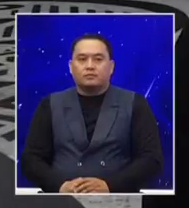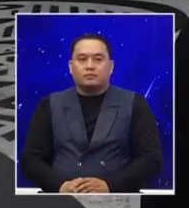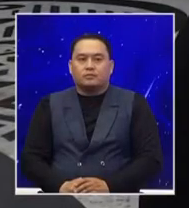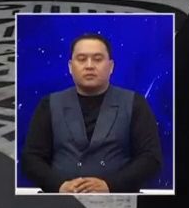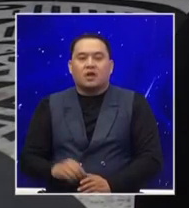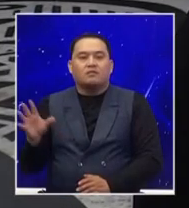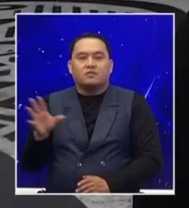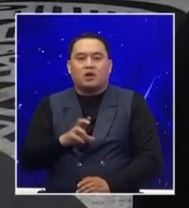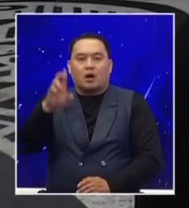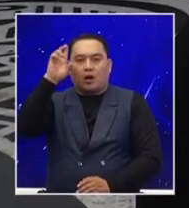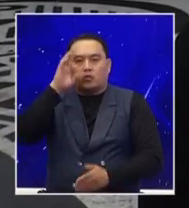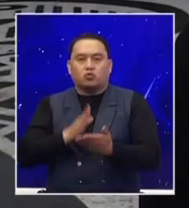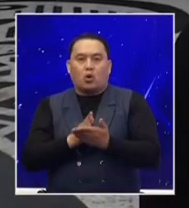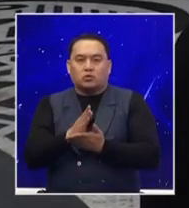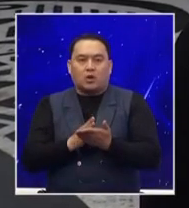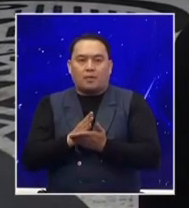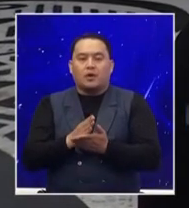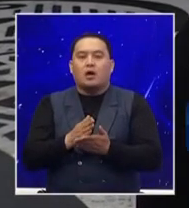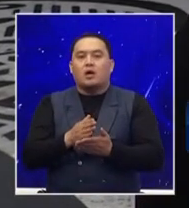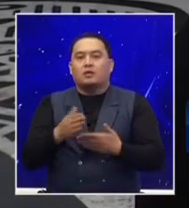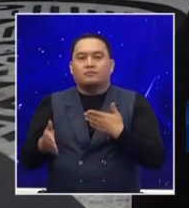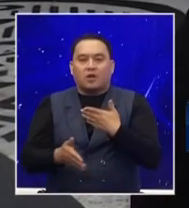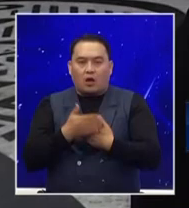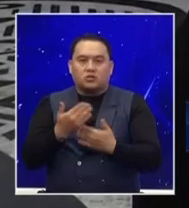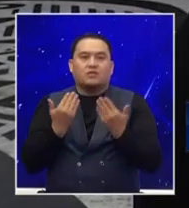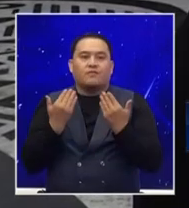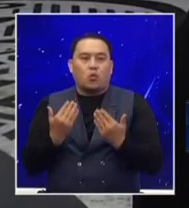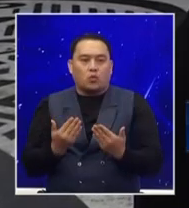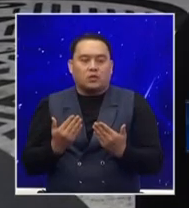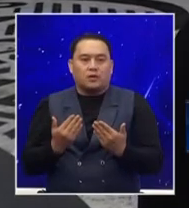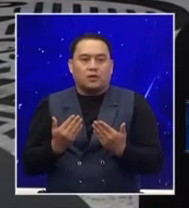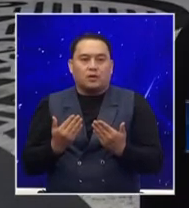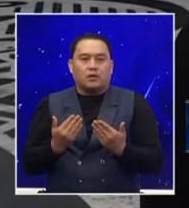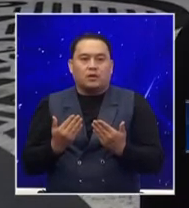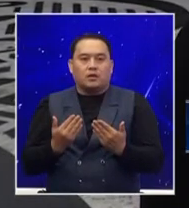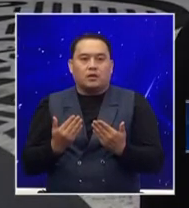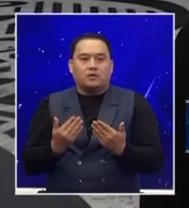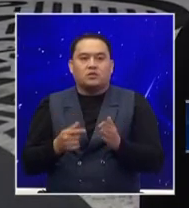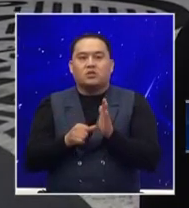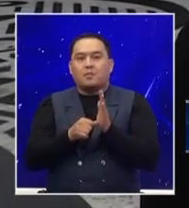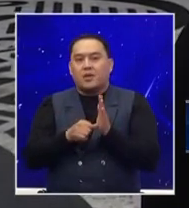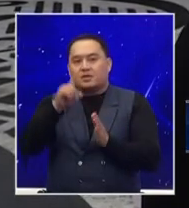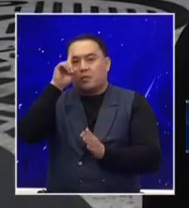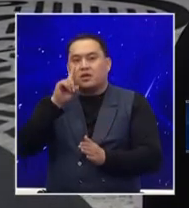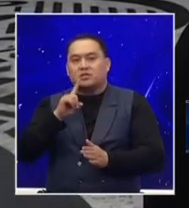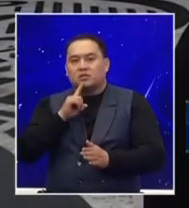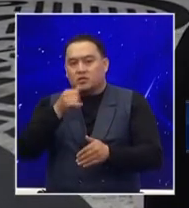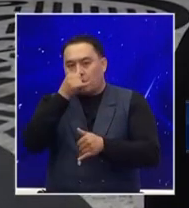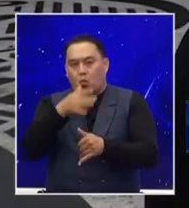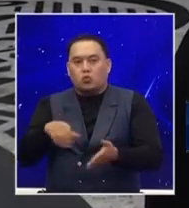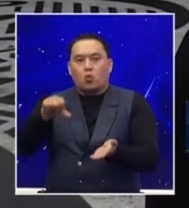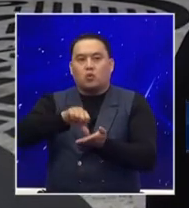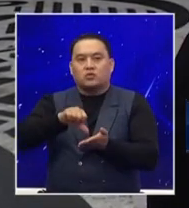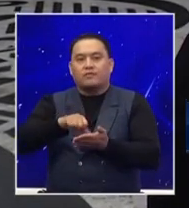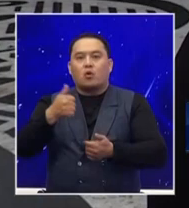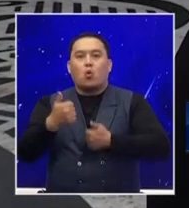Все государственные служащие, которые получали дисциплинарное взыскание на сегодняшний день, в течение 6 месяцев они не смогут принимать участие в